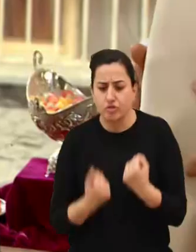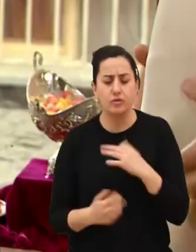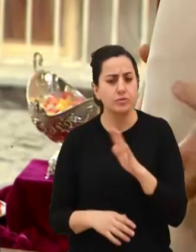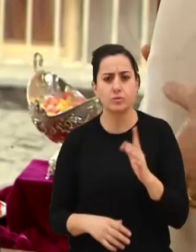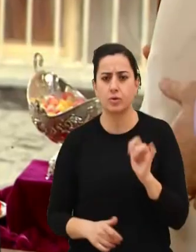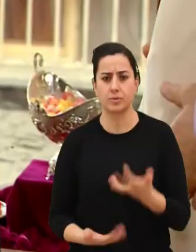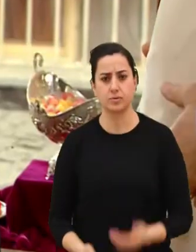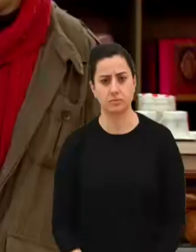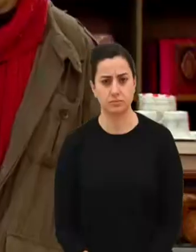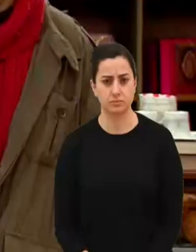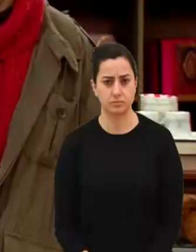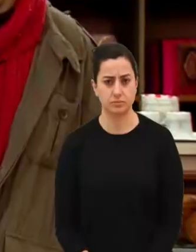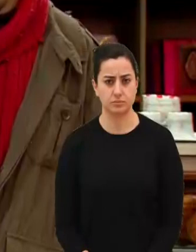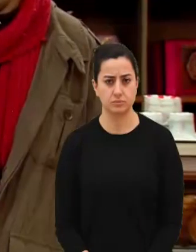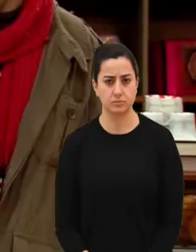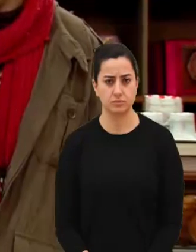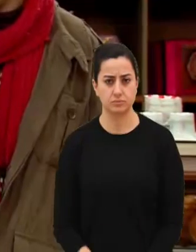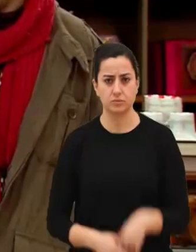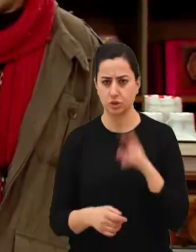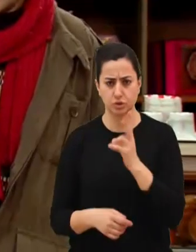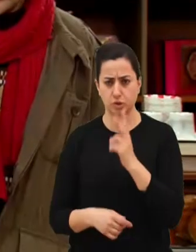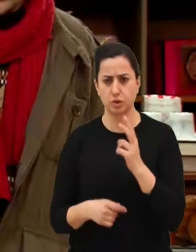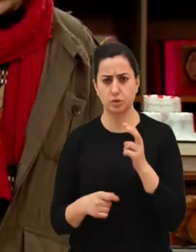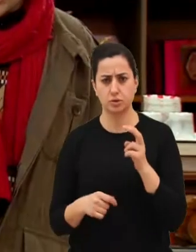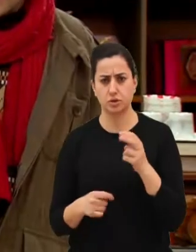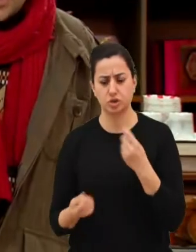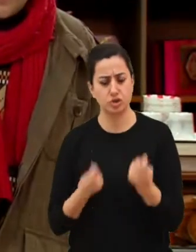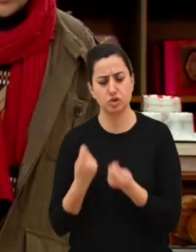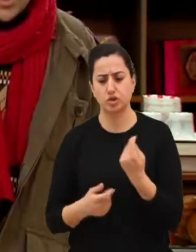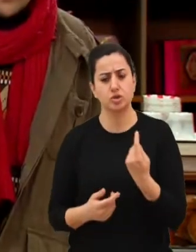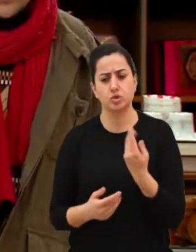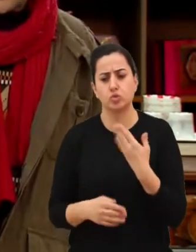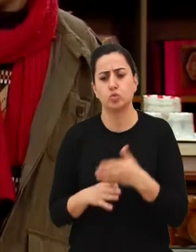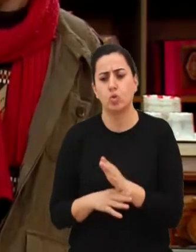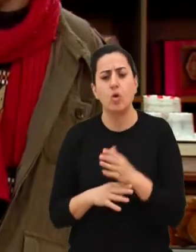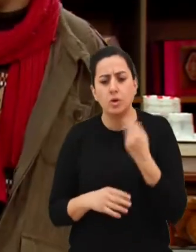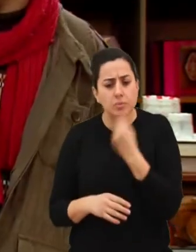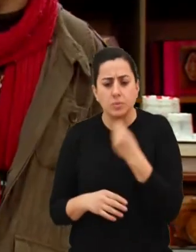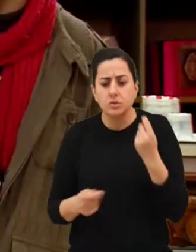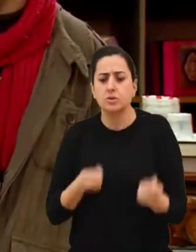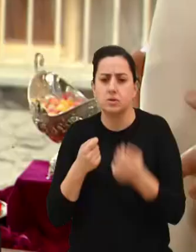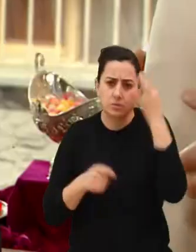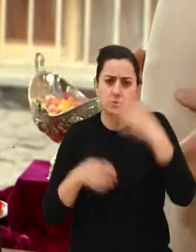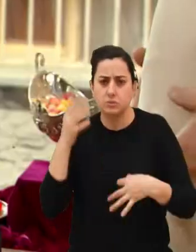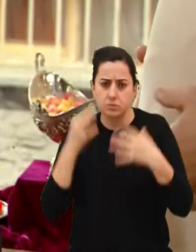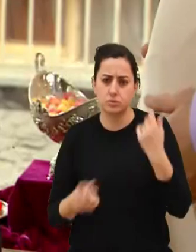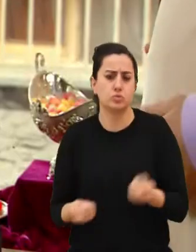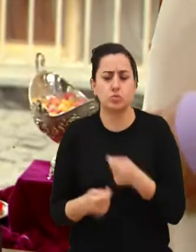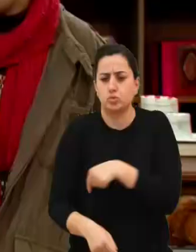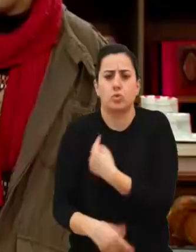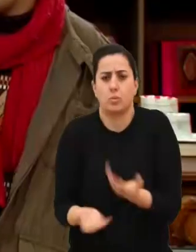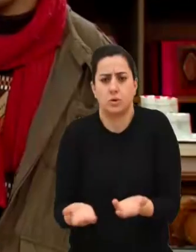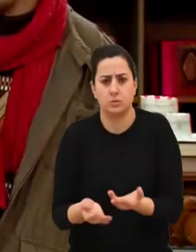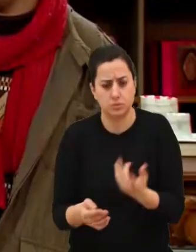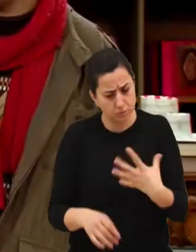ki. Değiştirmez. Hem senin yaptığın iş abi, emeğinle ekmeğinin derdindesin sen ya. Aynen öyle.